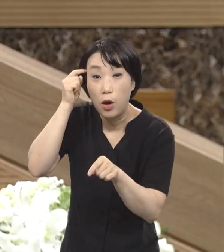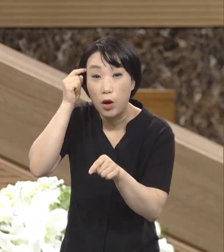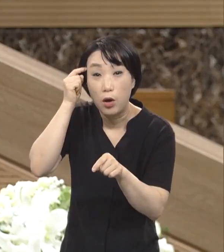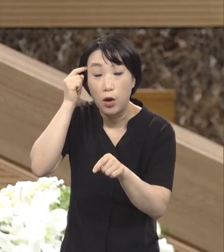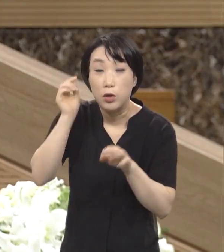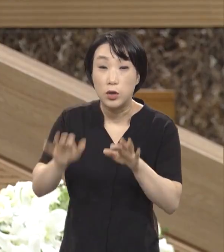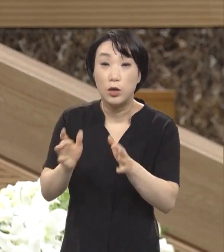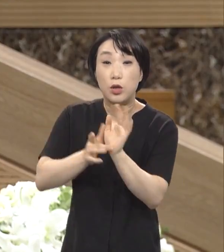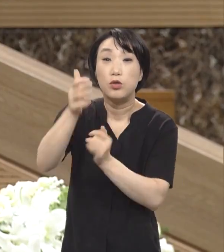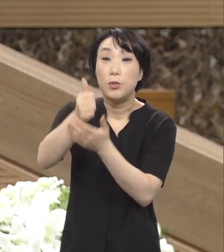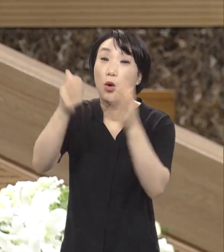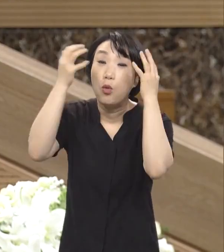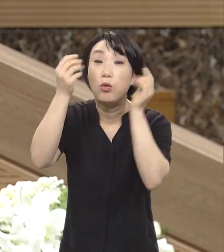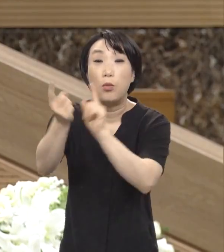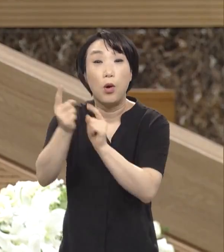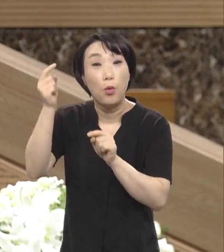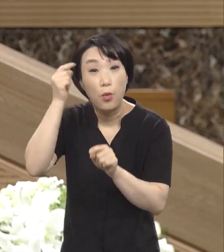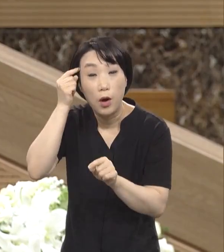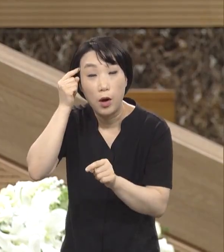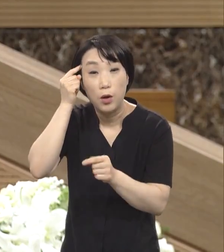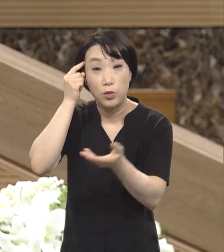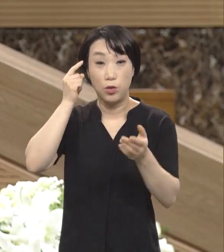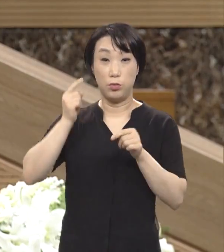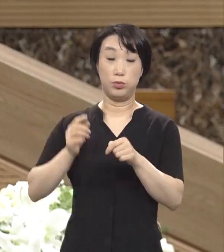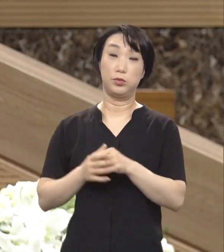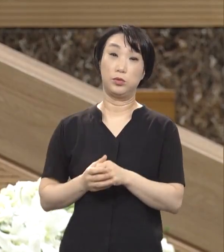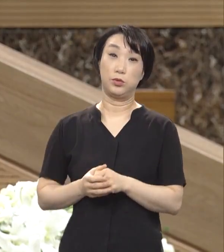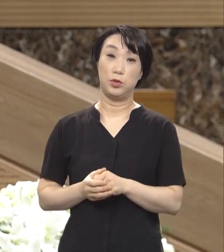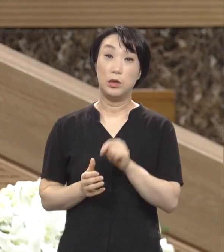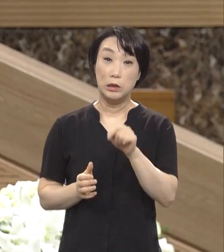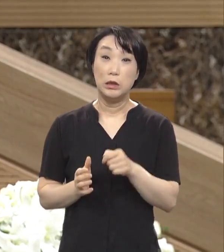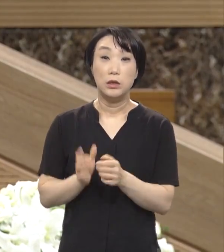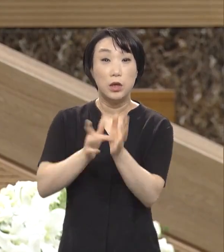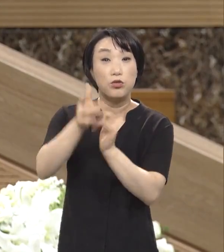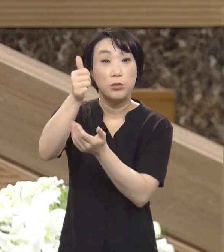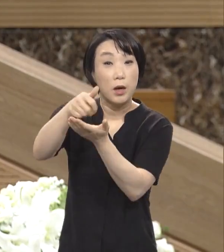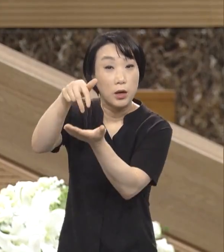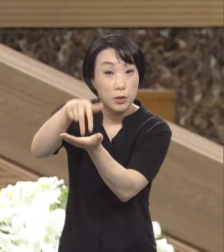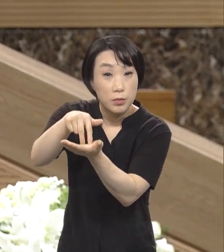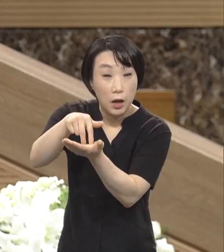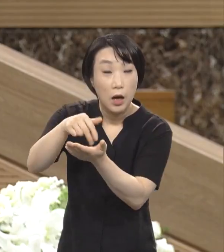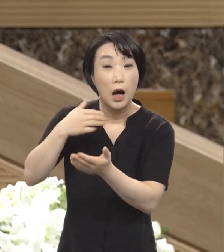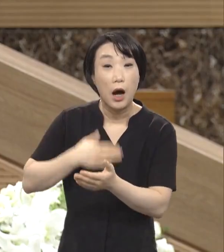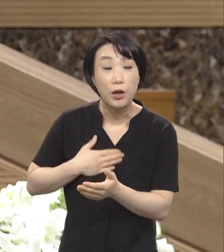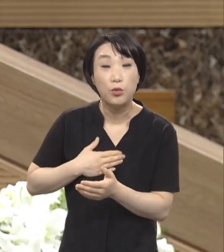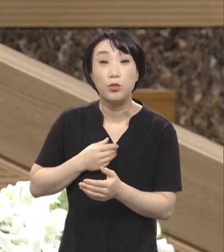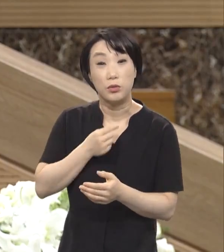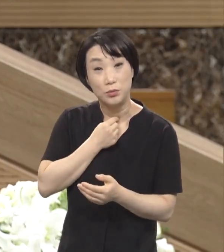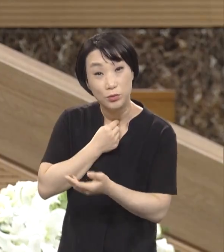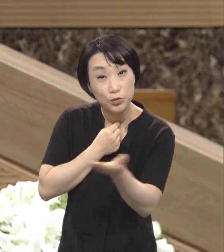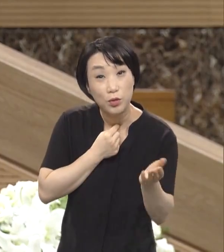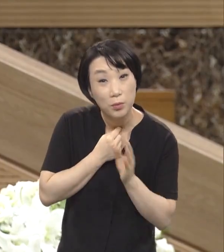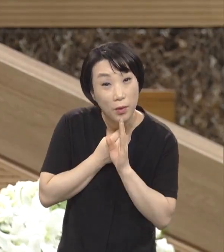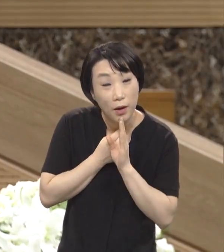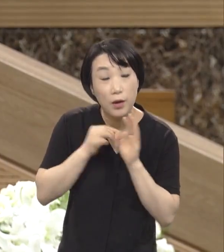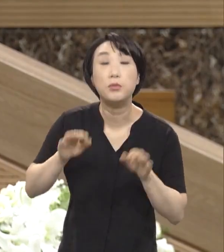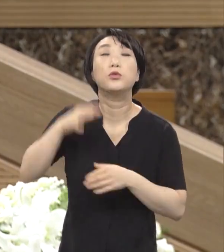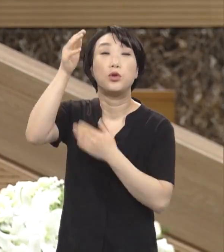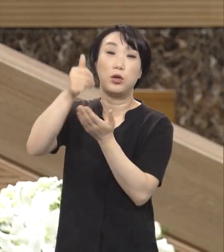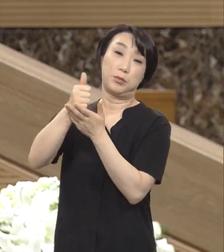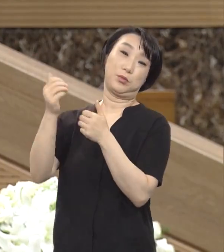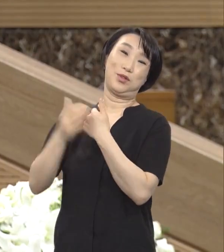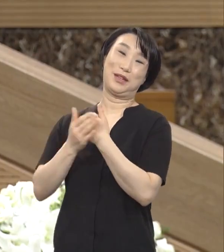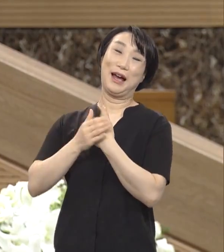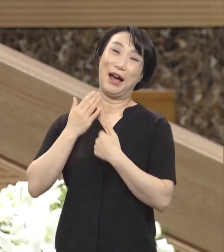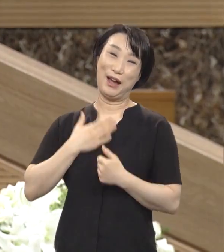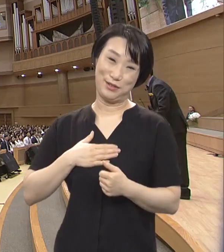왜 고난당했느냐 하는 그런 사정을 잘 알려면 성령으로